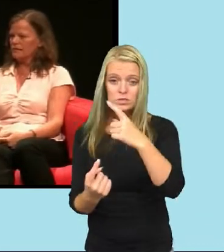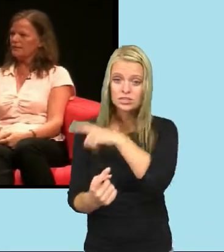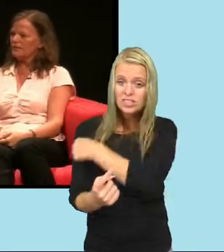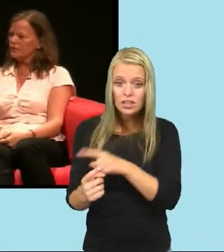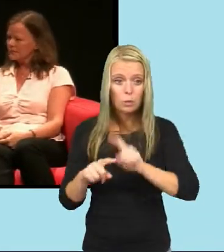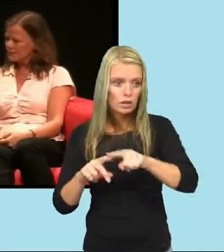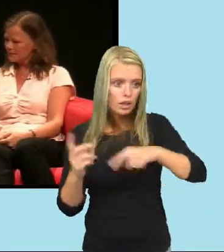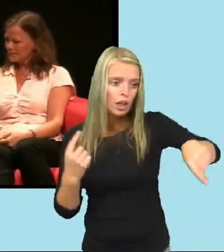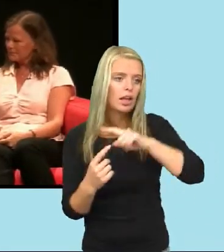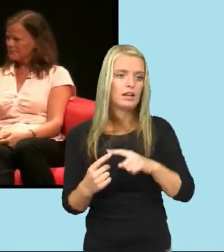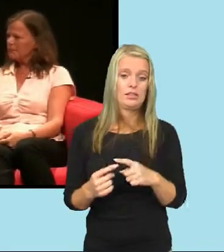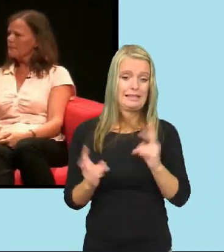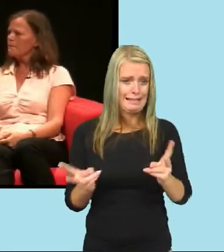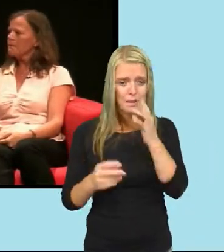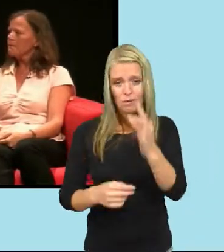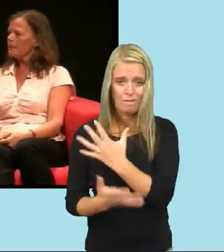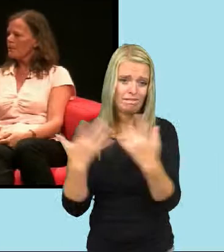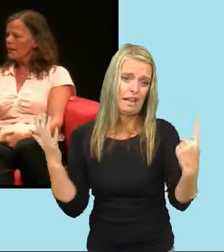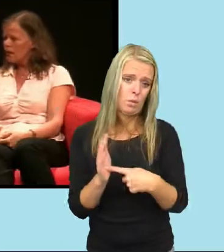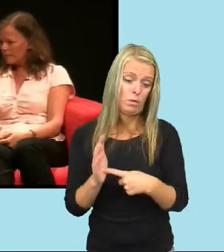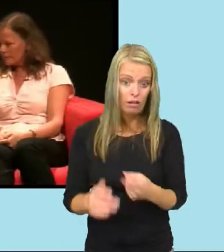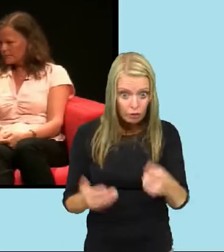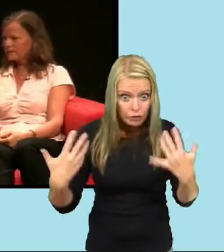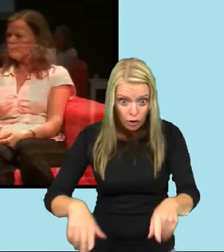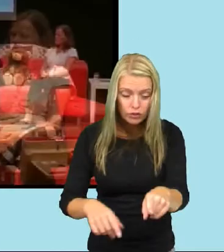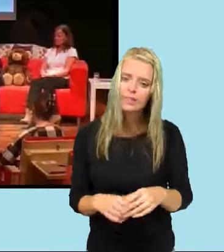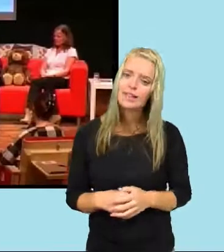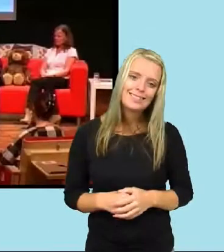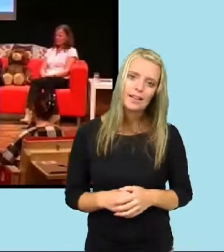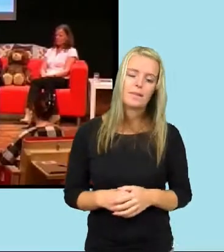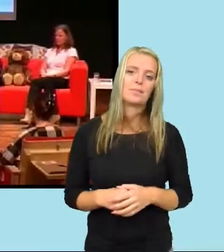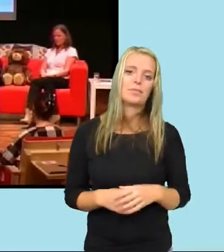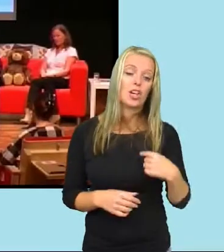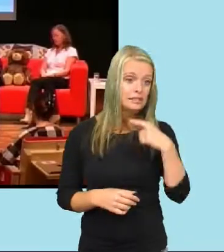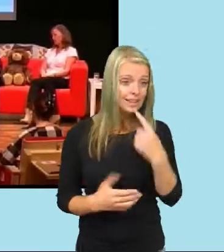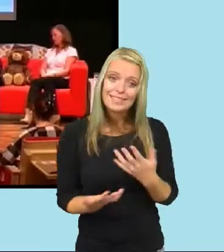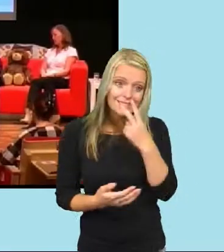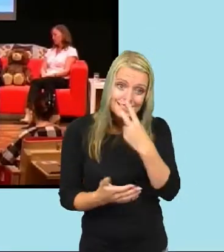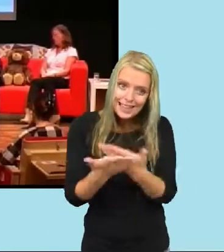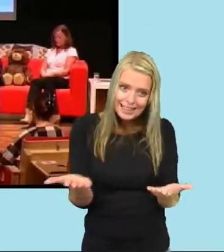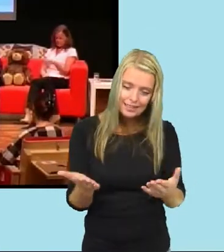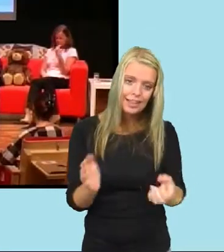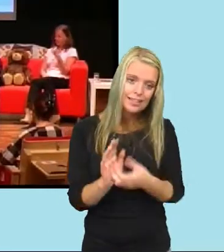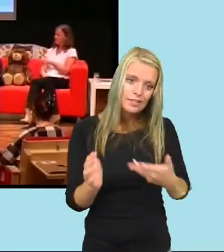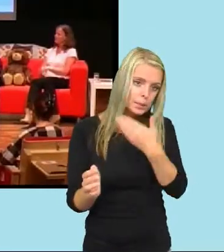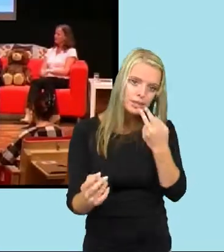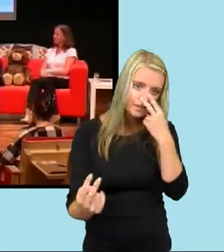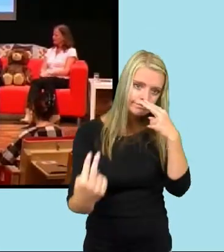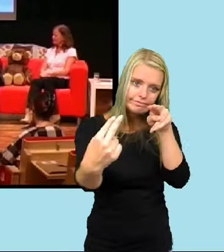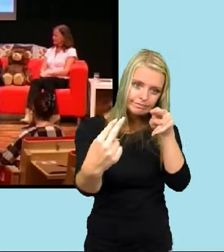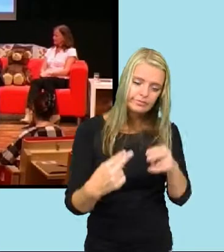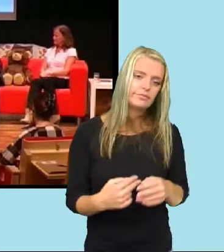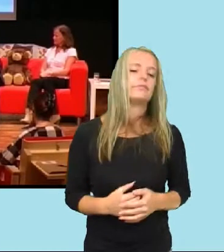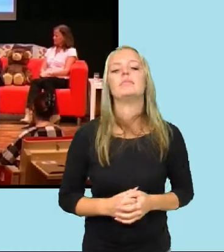fick vi nästan varenda gång. Så att man liksom får börja om? Så ja, nej, men Louise ser inte. Där får hon inte titta i ögonen. Utan hon bara tittar lite mer.